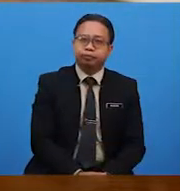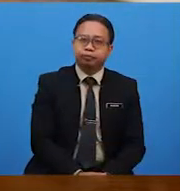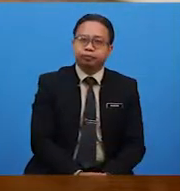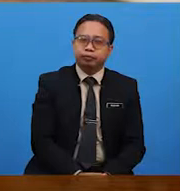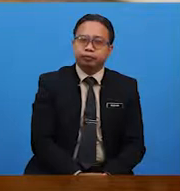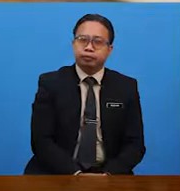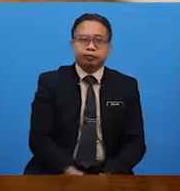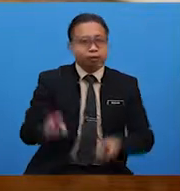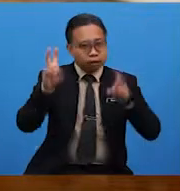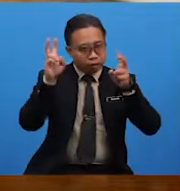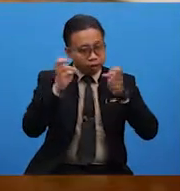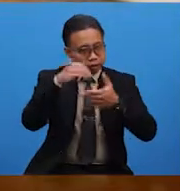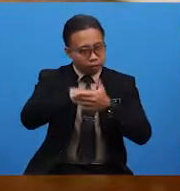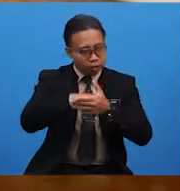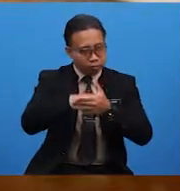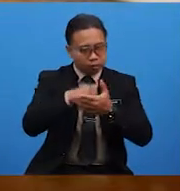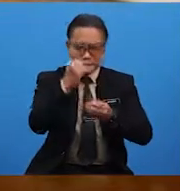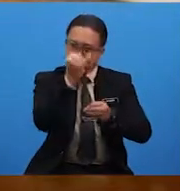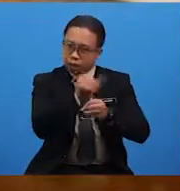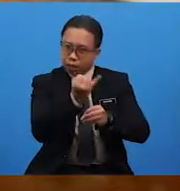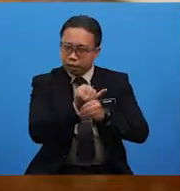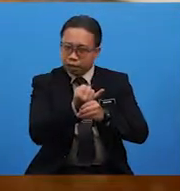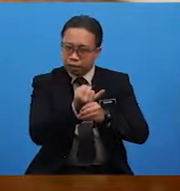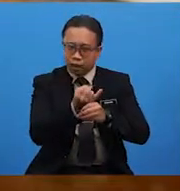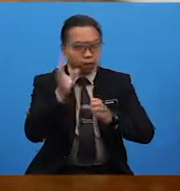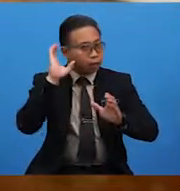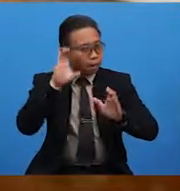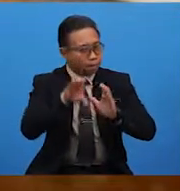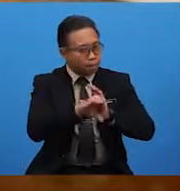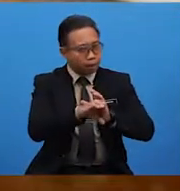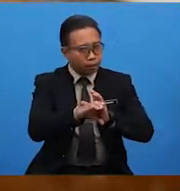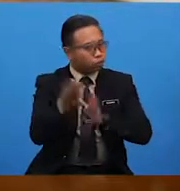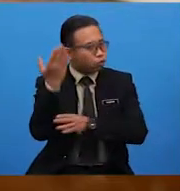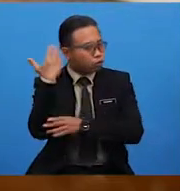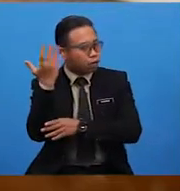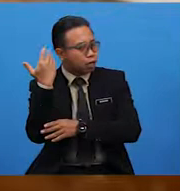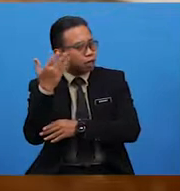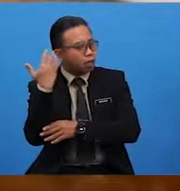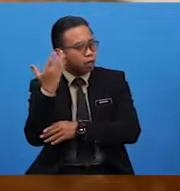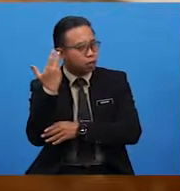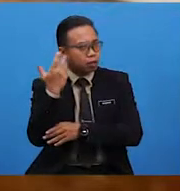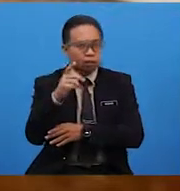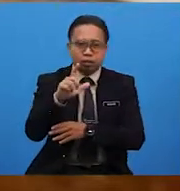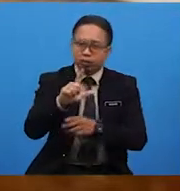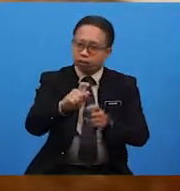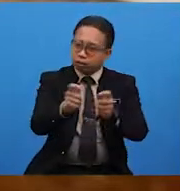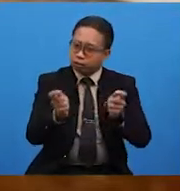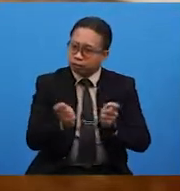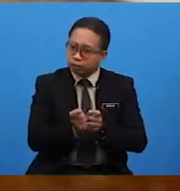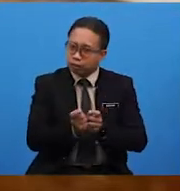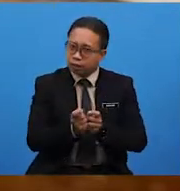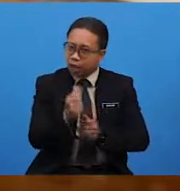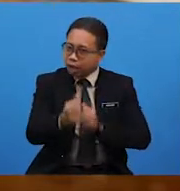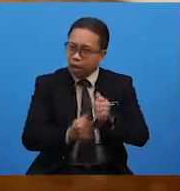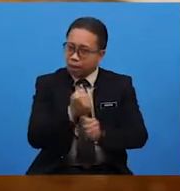bahwa tema dalam karya romantisme adalah gambaran sejarah keindahan landscape alam benda